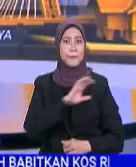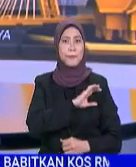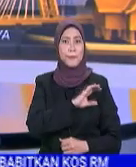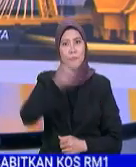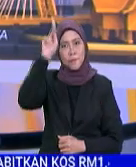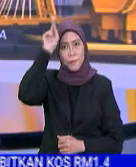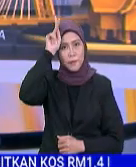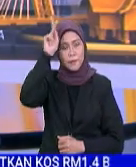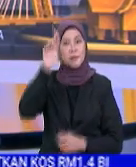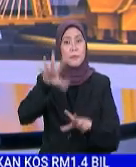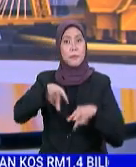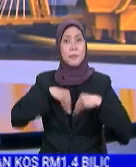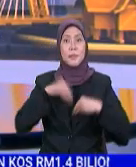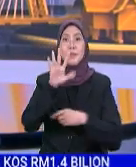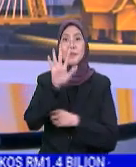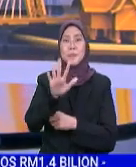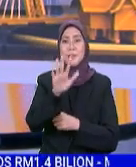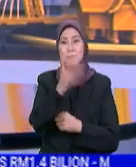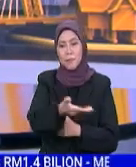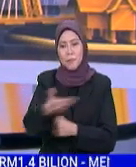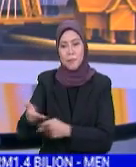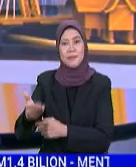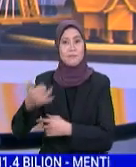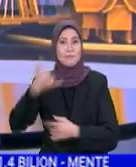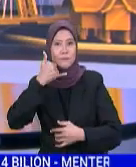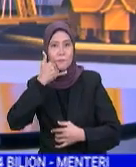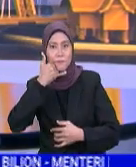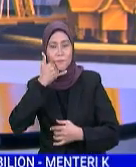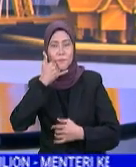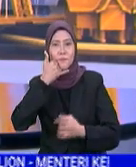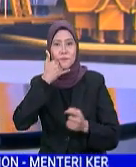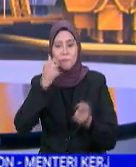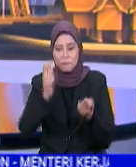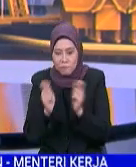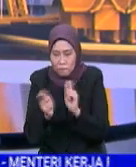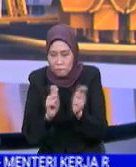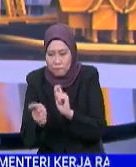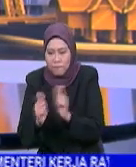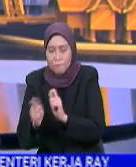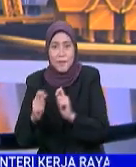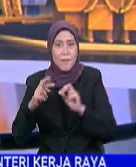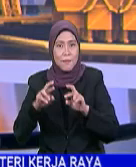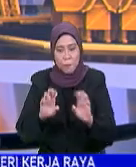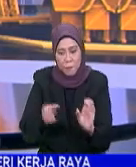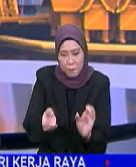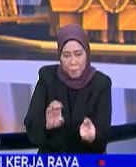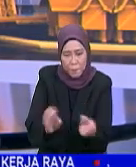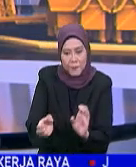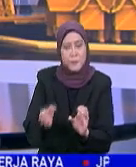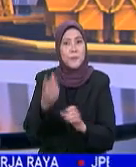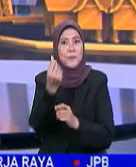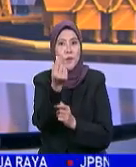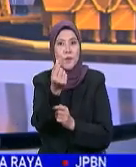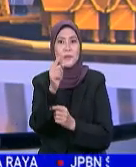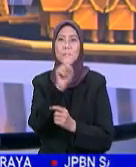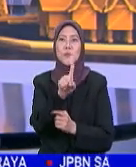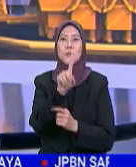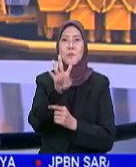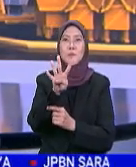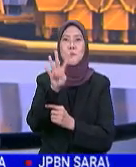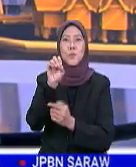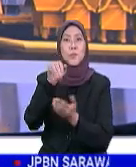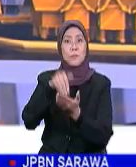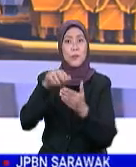Kelantan menerima lima unit peralatan berhubungan telekomunikasi transportable mobile radio tmr bernilai r0